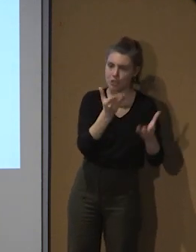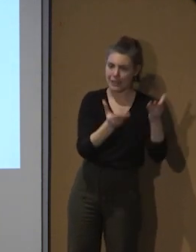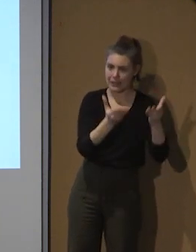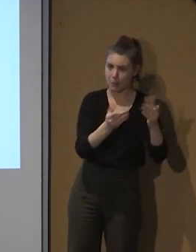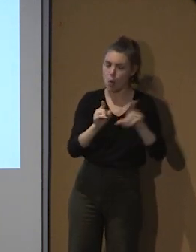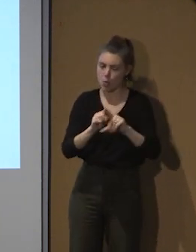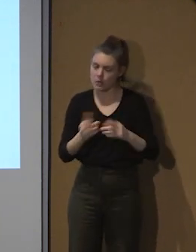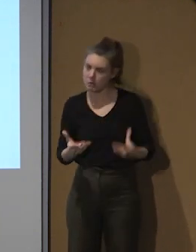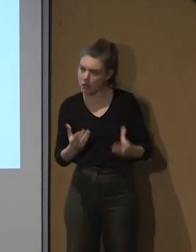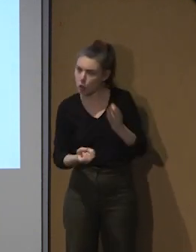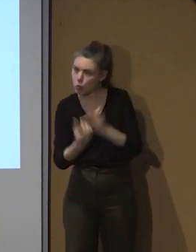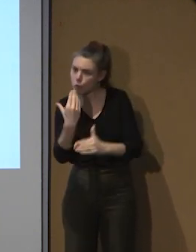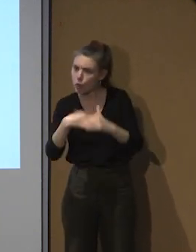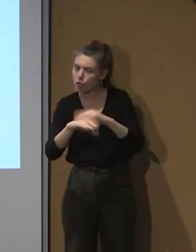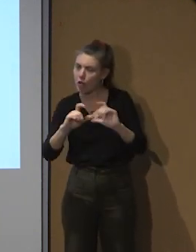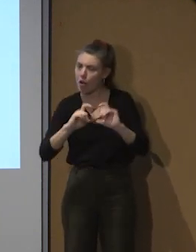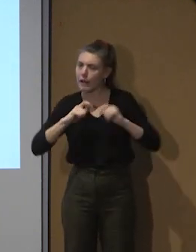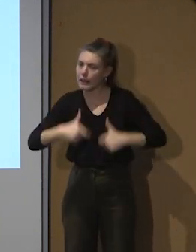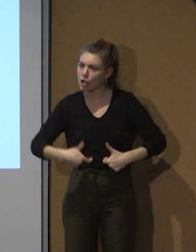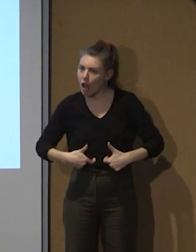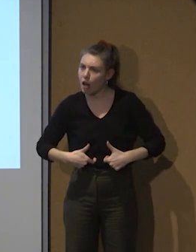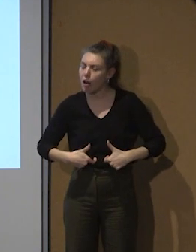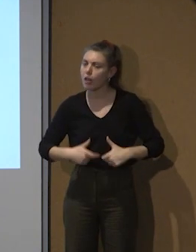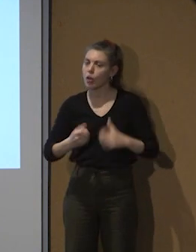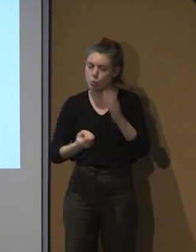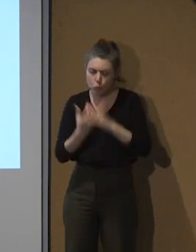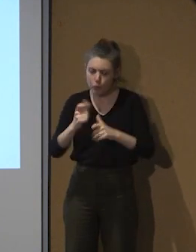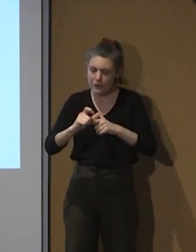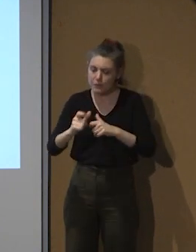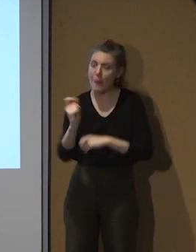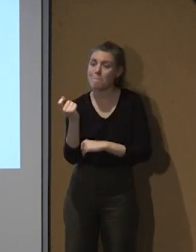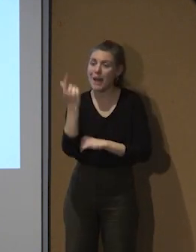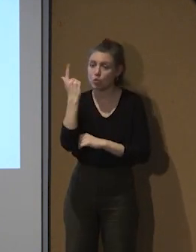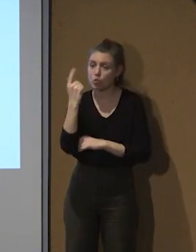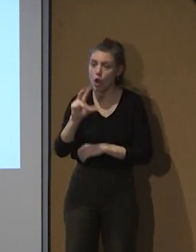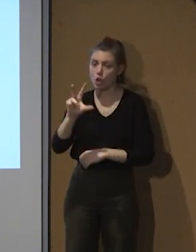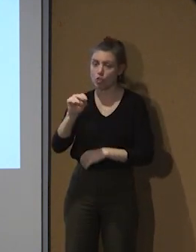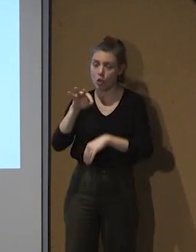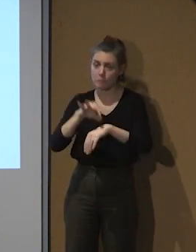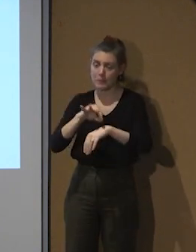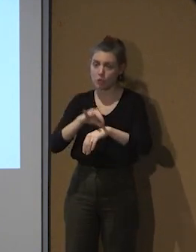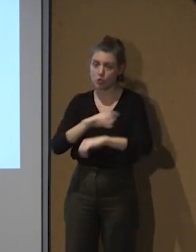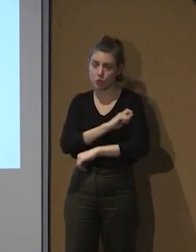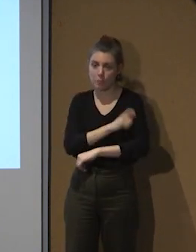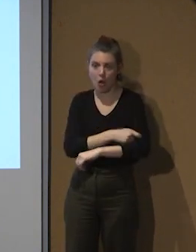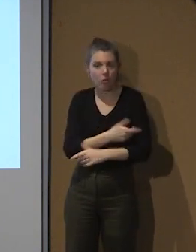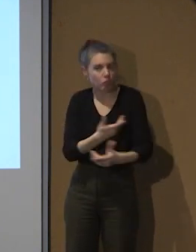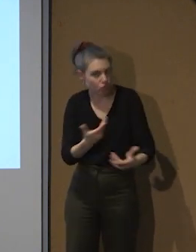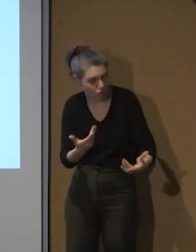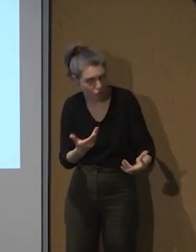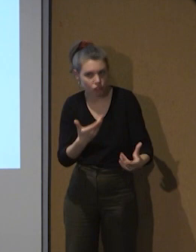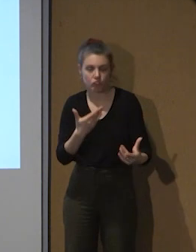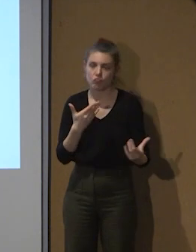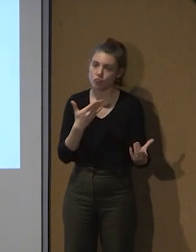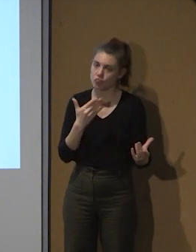cette année, le dispositif où ils font 30 minutes de sport par jour, ce qui est quand même un petit peu mieux, enfin, qui est déjà mieux que